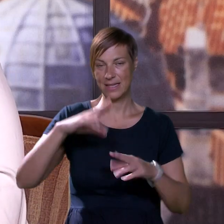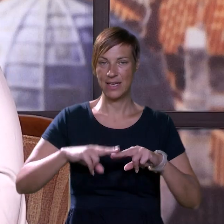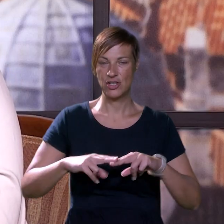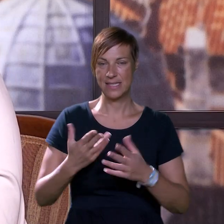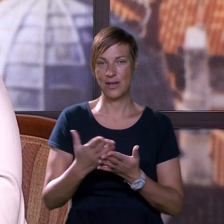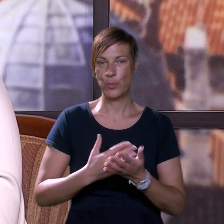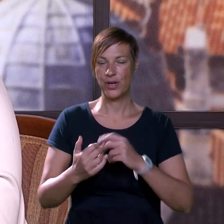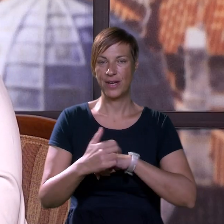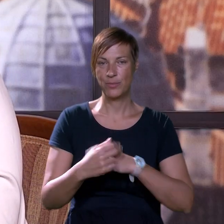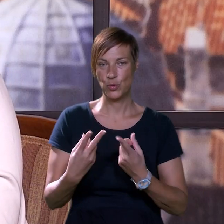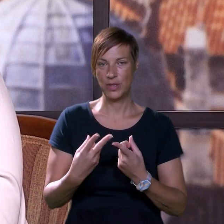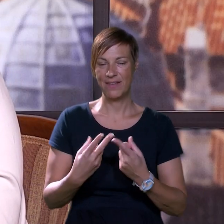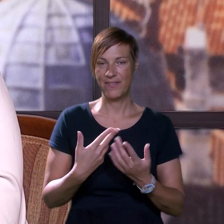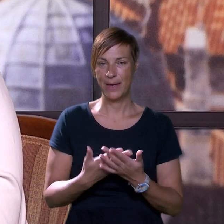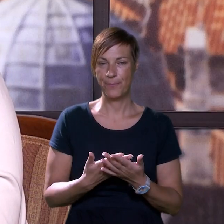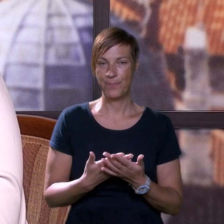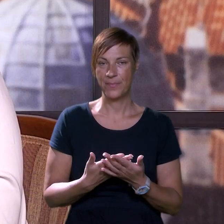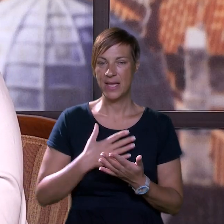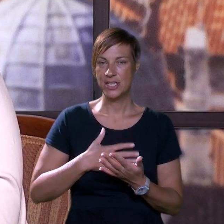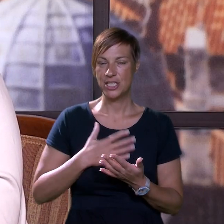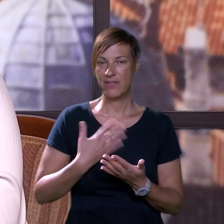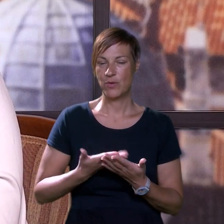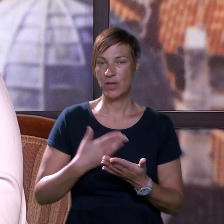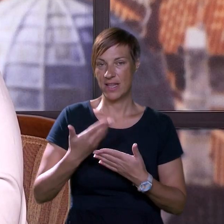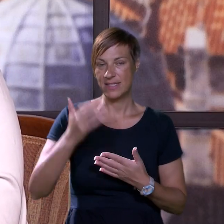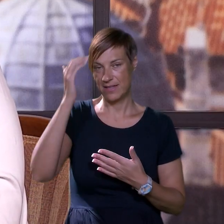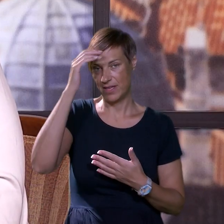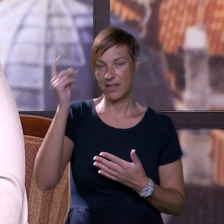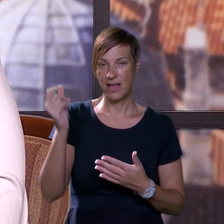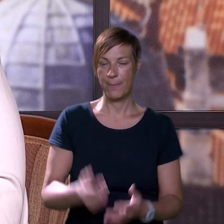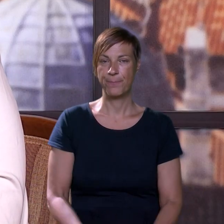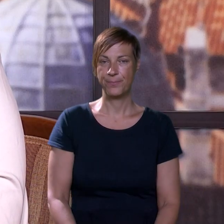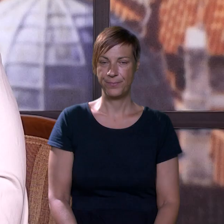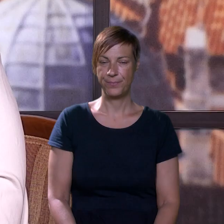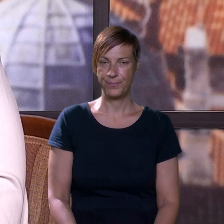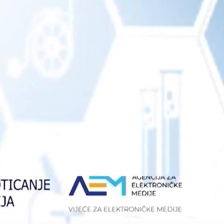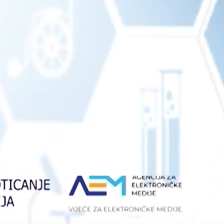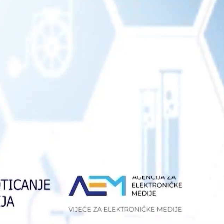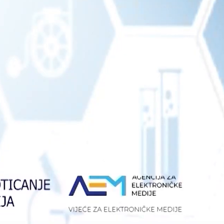gledatelji, ostanite uz program Dubrovačke televizije. Želim vam ugodan nastavak dana.